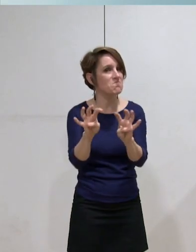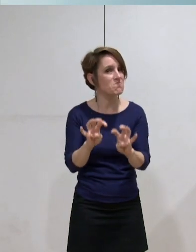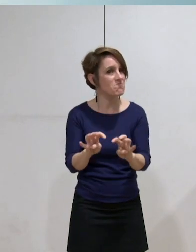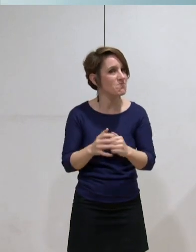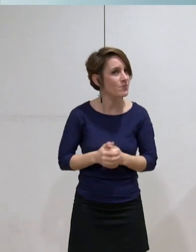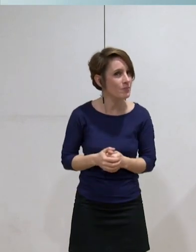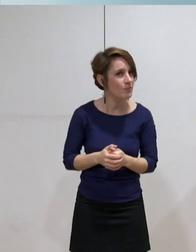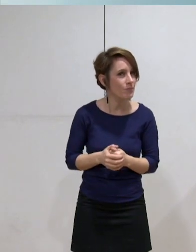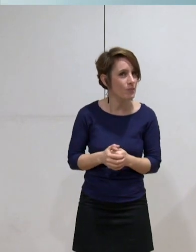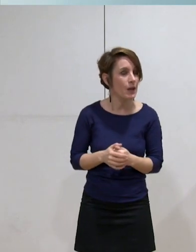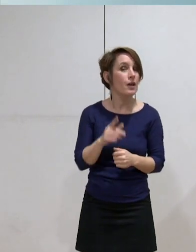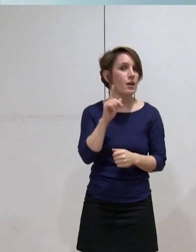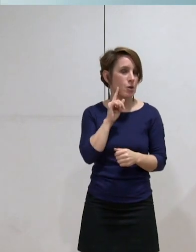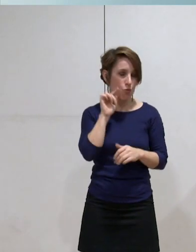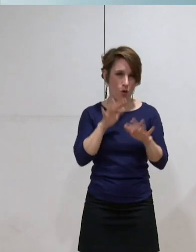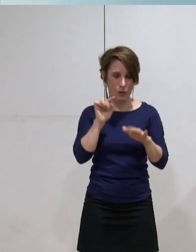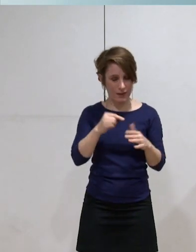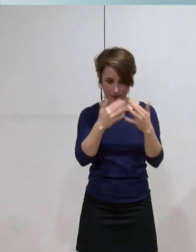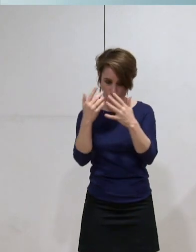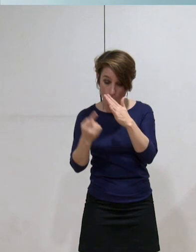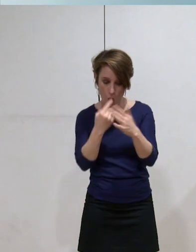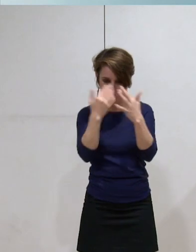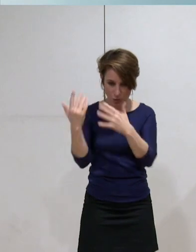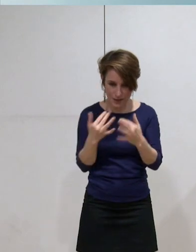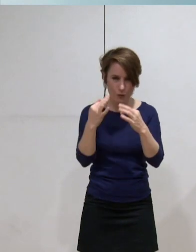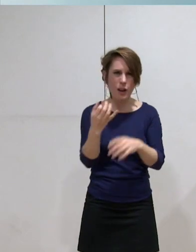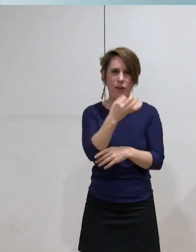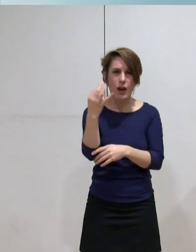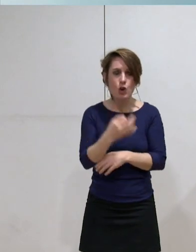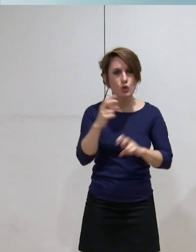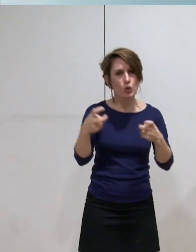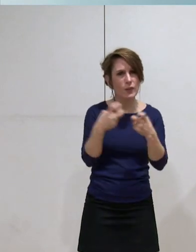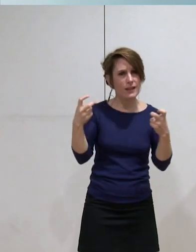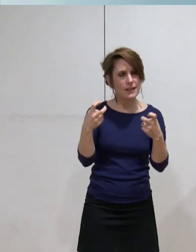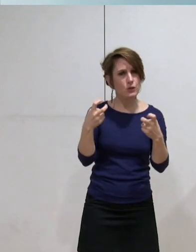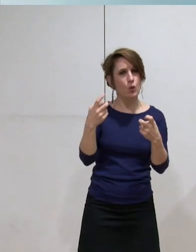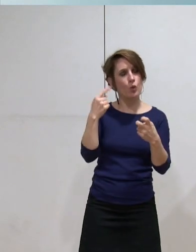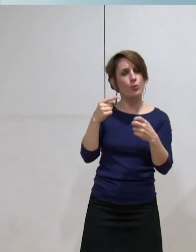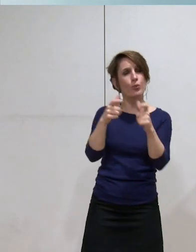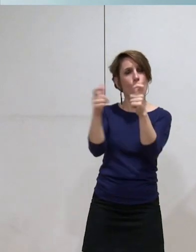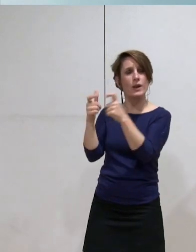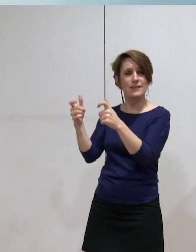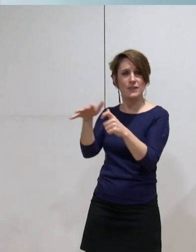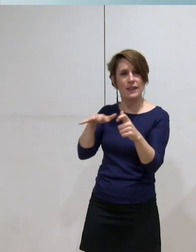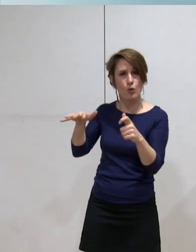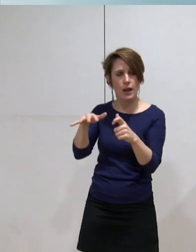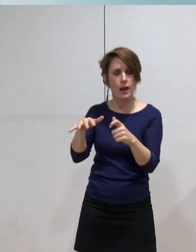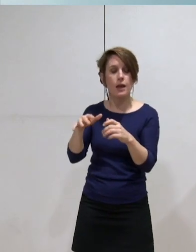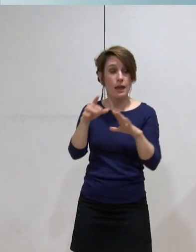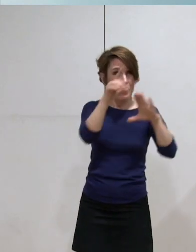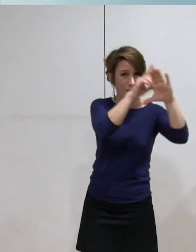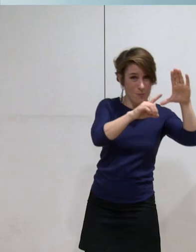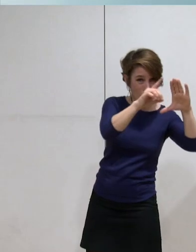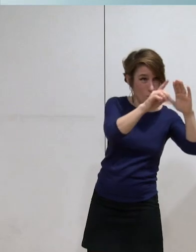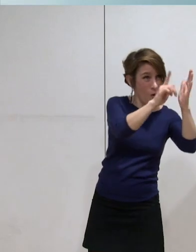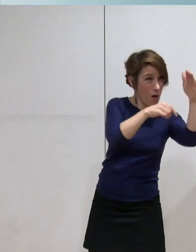revoir les taux de taxation voté par les collectivités locales alors ma question avec le département et la métropole comment